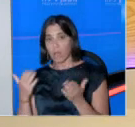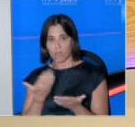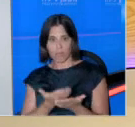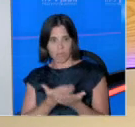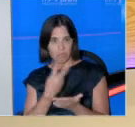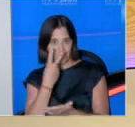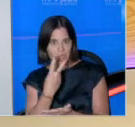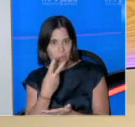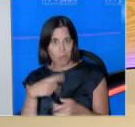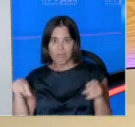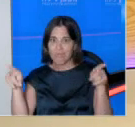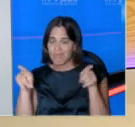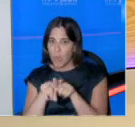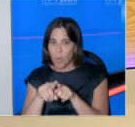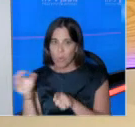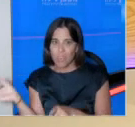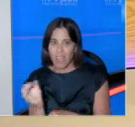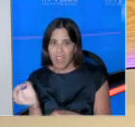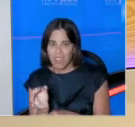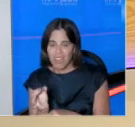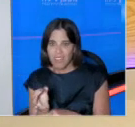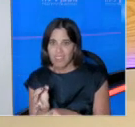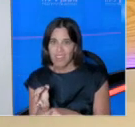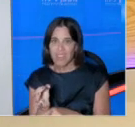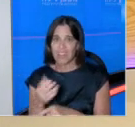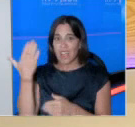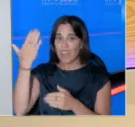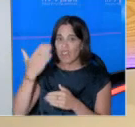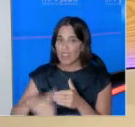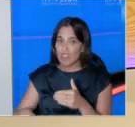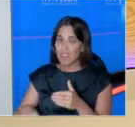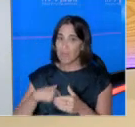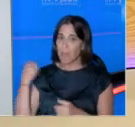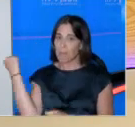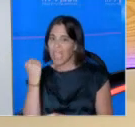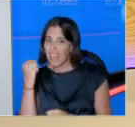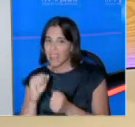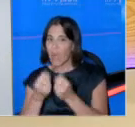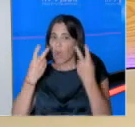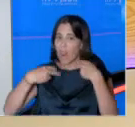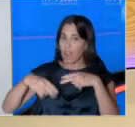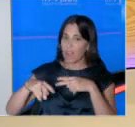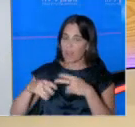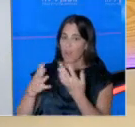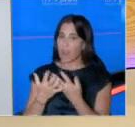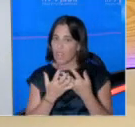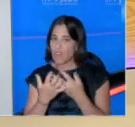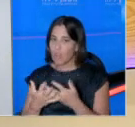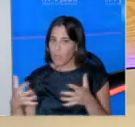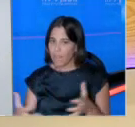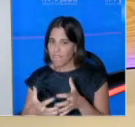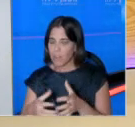תראו, זו אותה סתה שהסתיימה ברצח, עולה שוב לרשתות החברתיות, ושימו